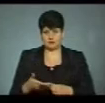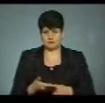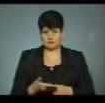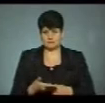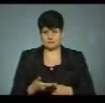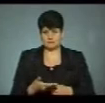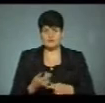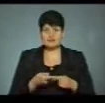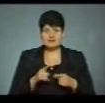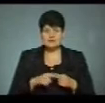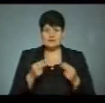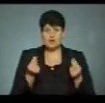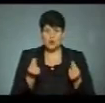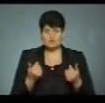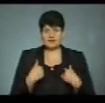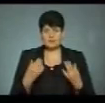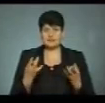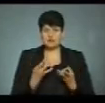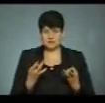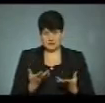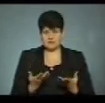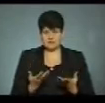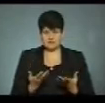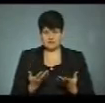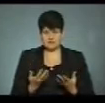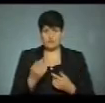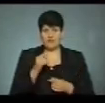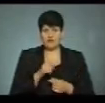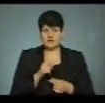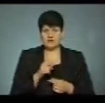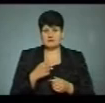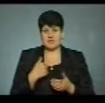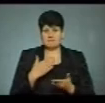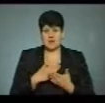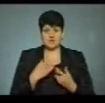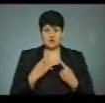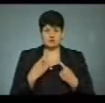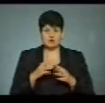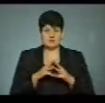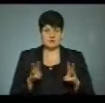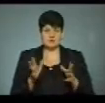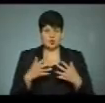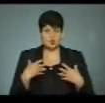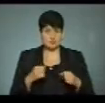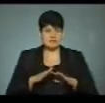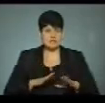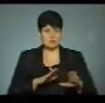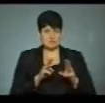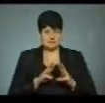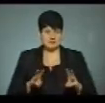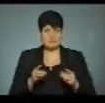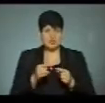Ці кошти, відповідно, які нам необхідні, ми мали розмову з міністром охорони здоров'я, заступниками міністрів. Ми